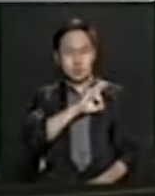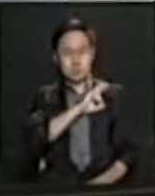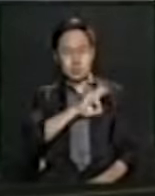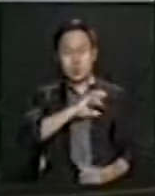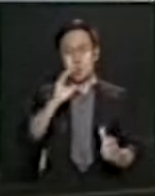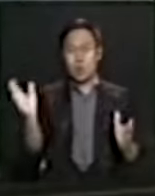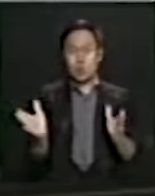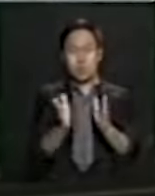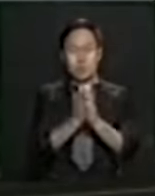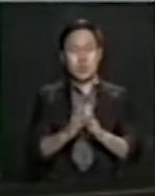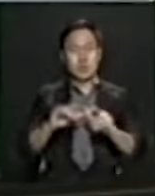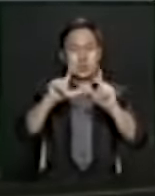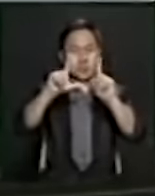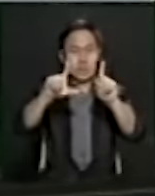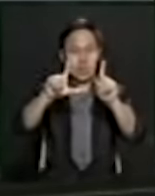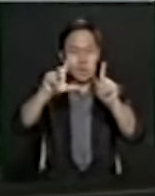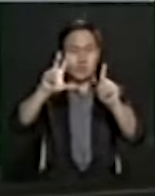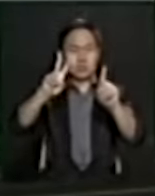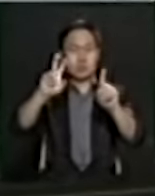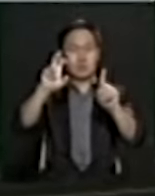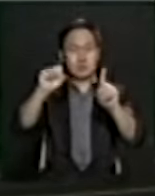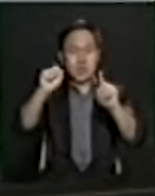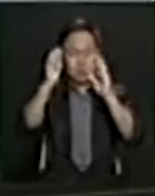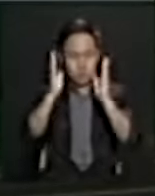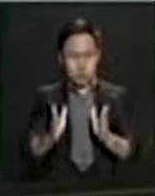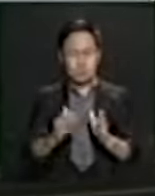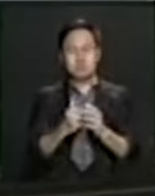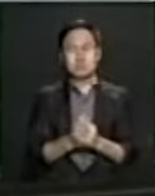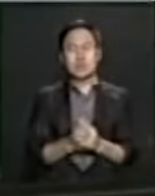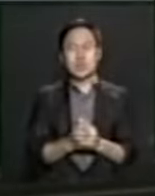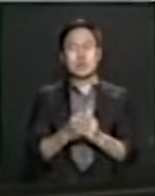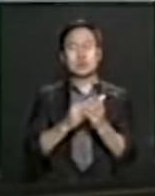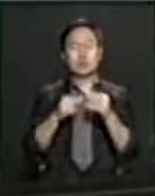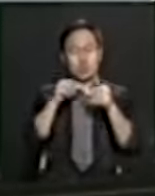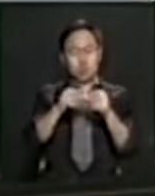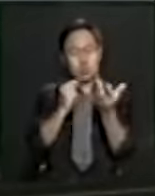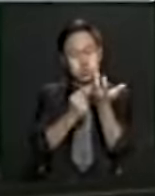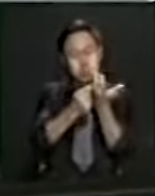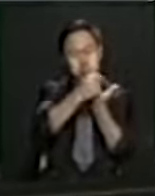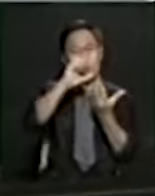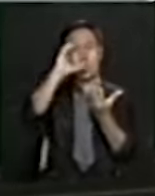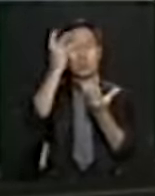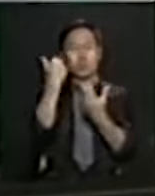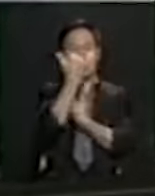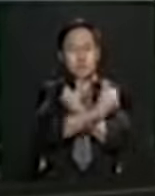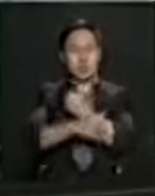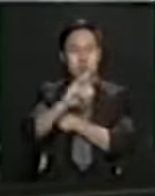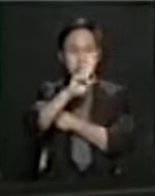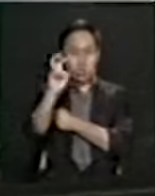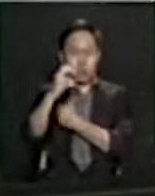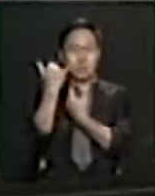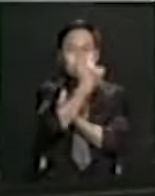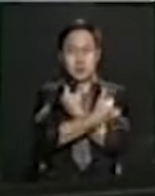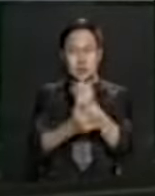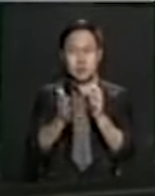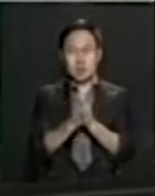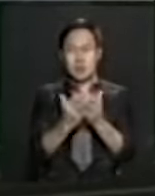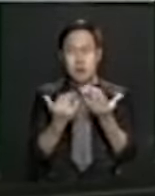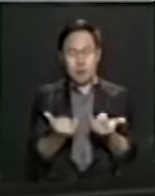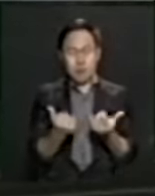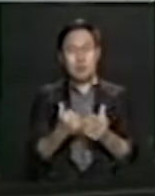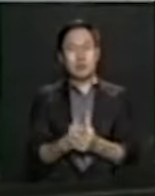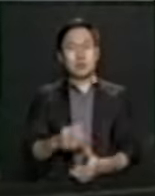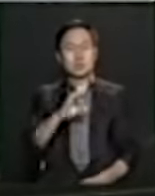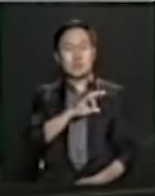ดประมาณ1,200,000กว่าคนในจำนวนถึง200ประเทศ ครับ เรียกว่ามากกว่าสมาชิกของสหประชาชาตินะ